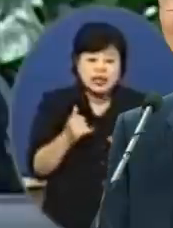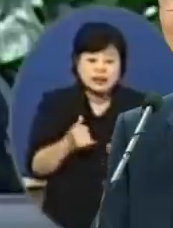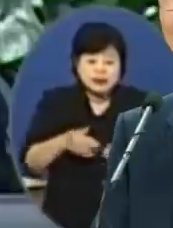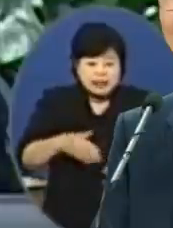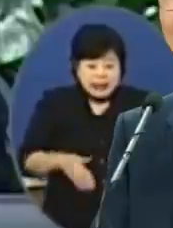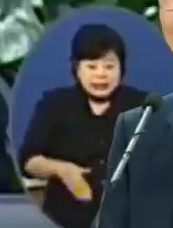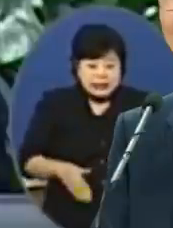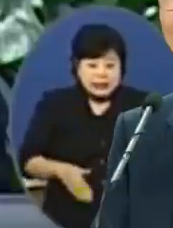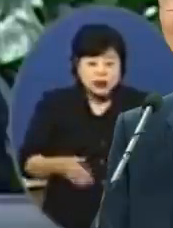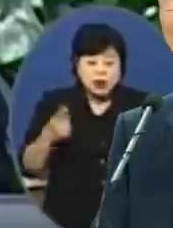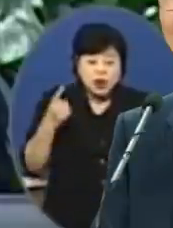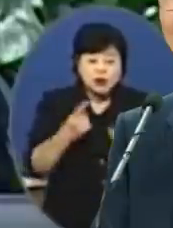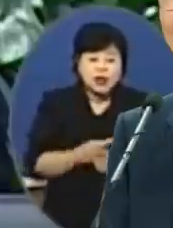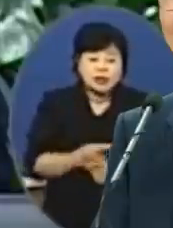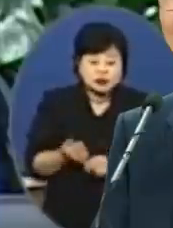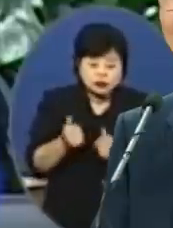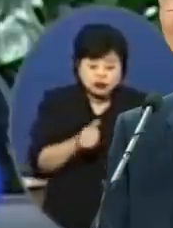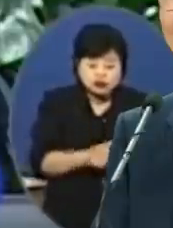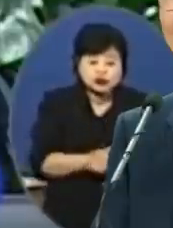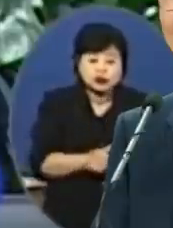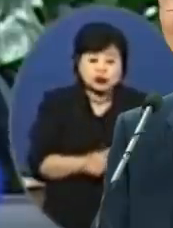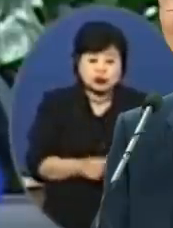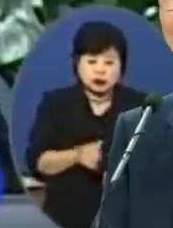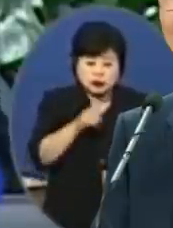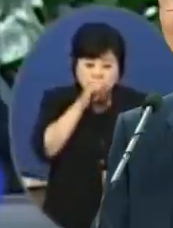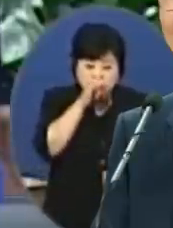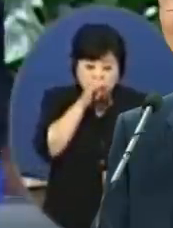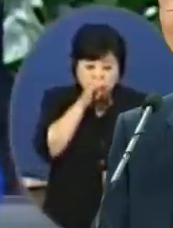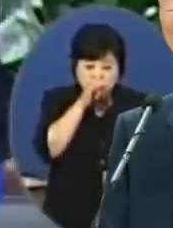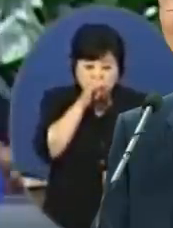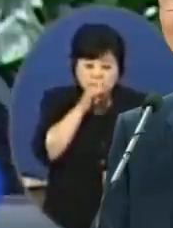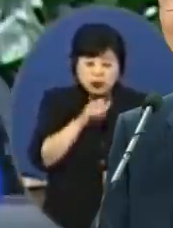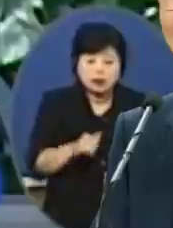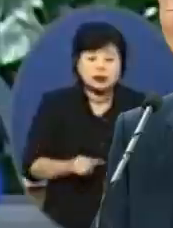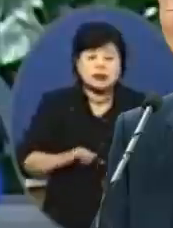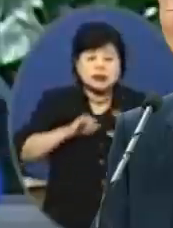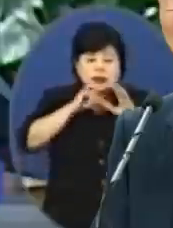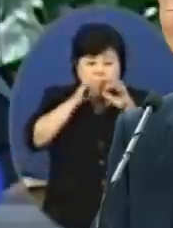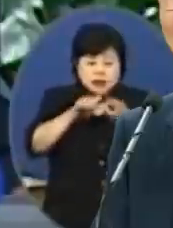탄생과 대신 죽는 사역이 있어야 되는 것입니다. 이 세상에 우리는 다